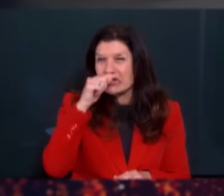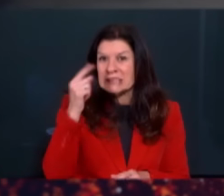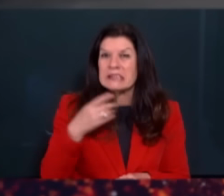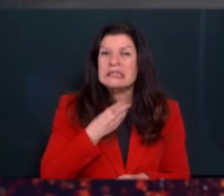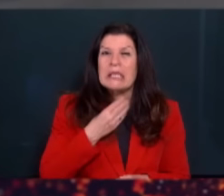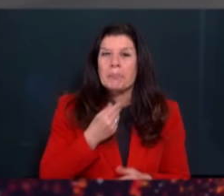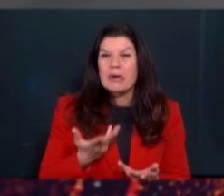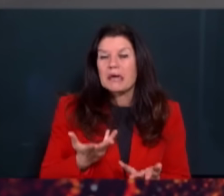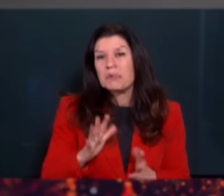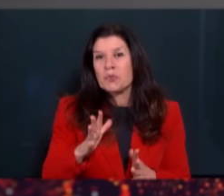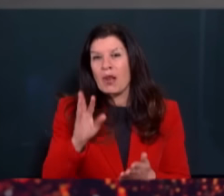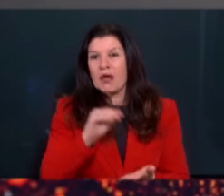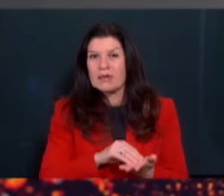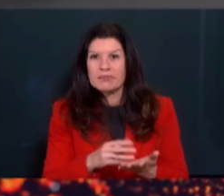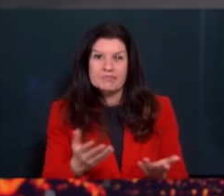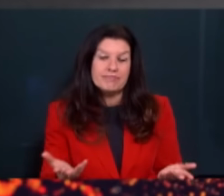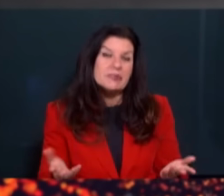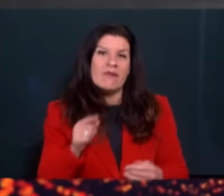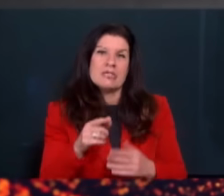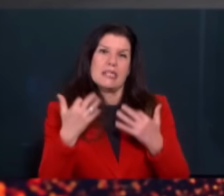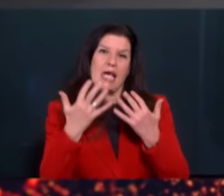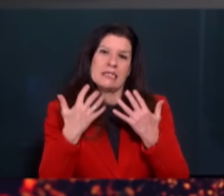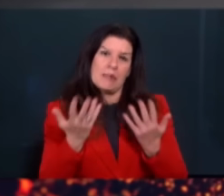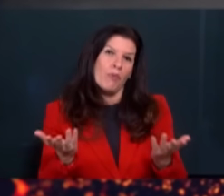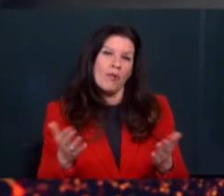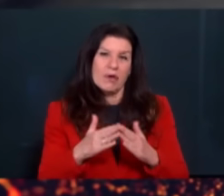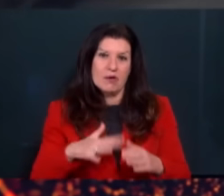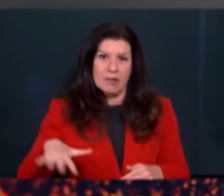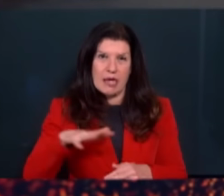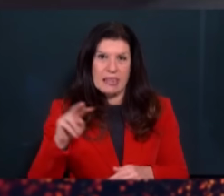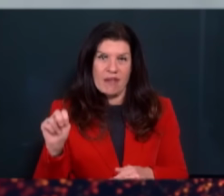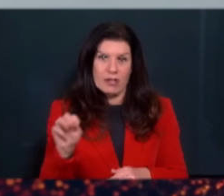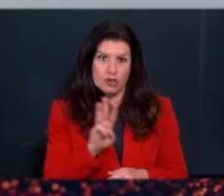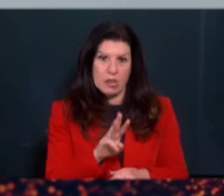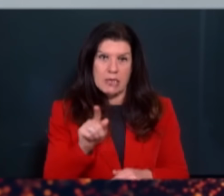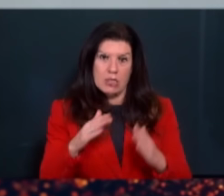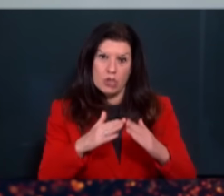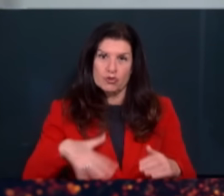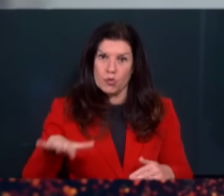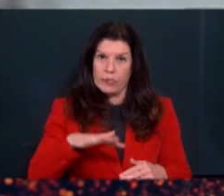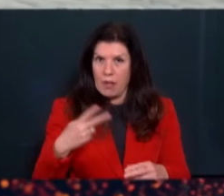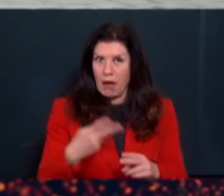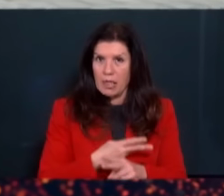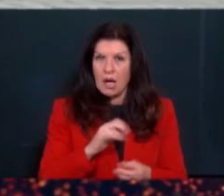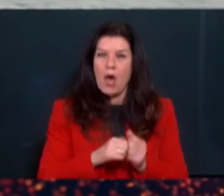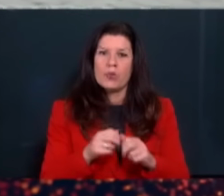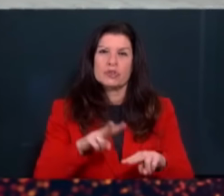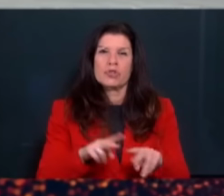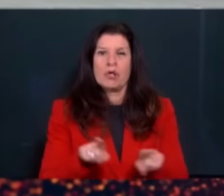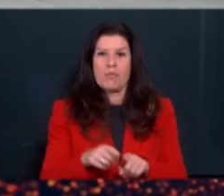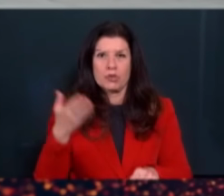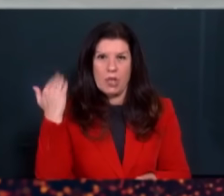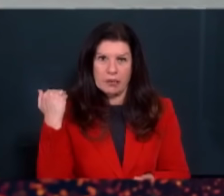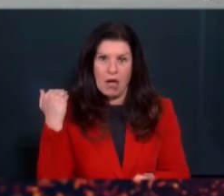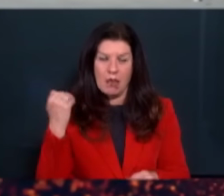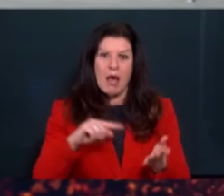אבל זה בדיוק הסיפור. האם נווה שאנן תהיה שכונת מגורים לגיטימית, או שהיא תישאר מה שהיא הייתה? המטרה שלנו